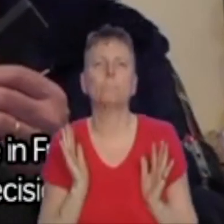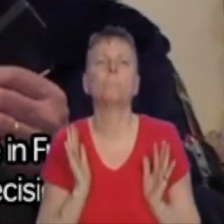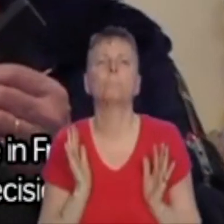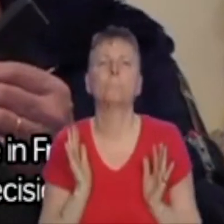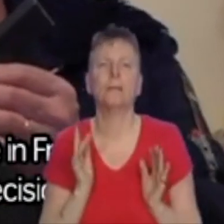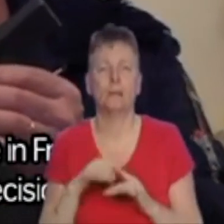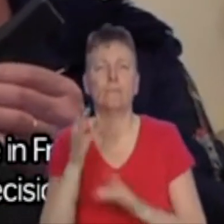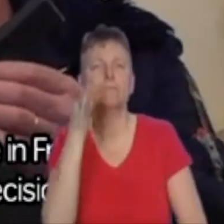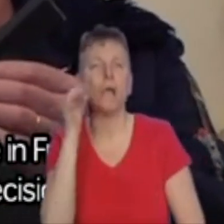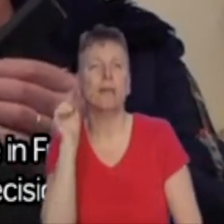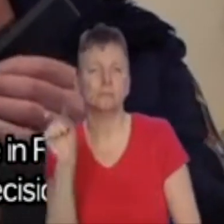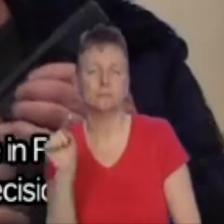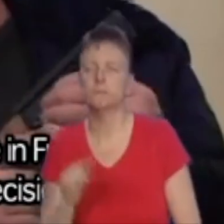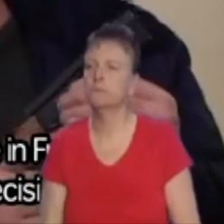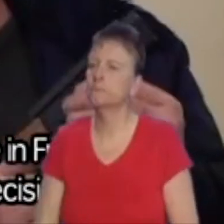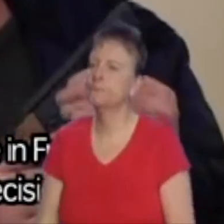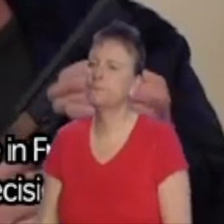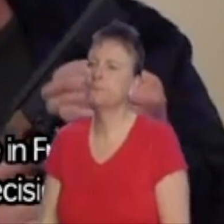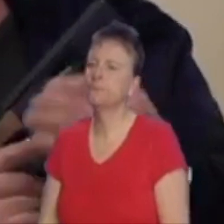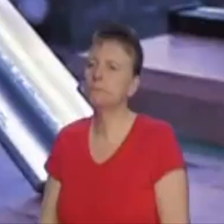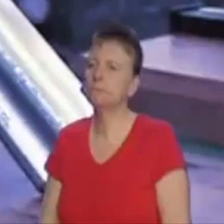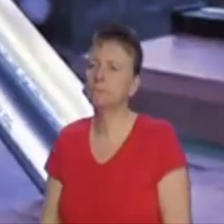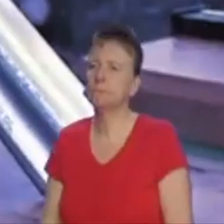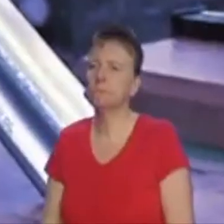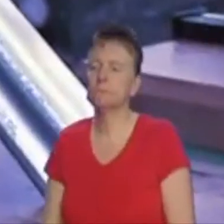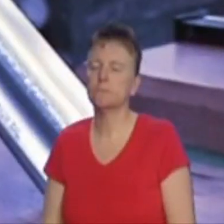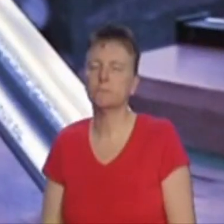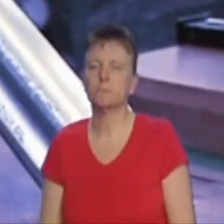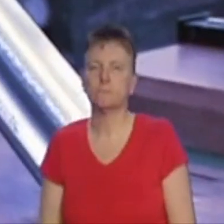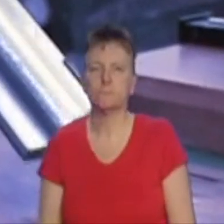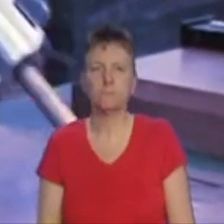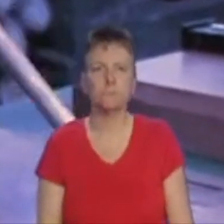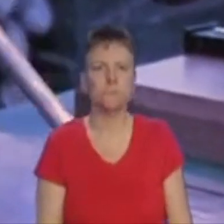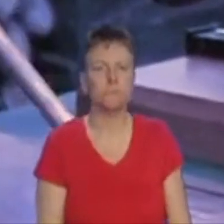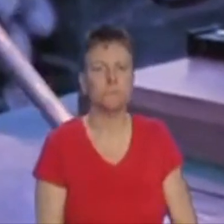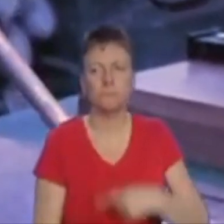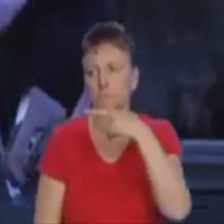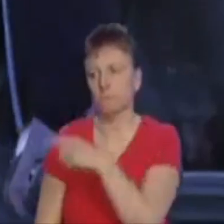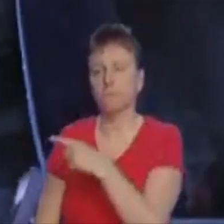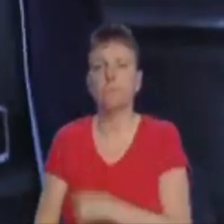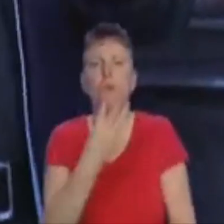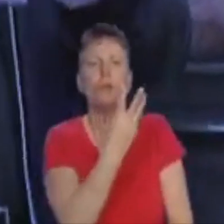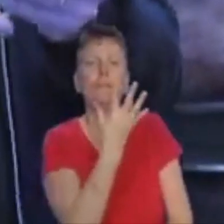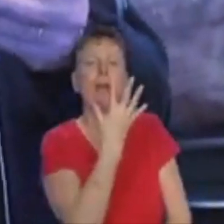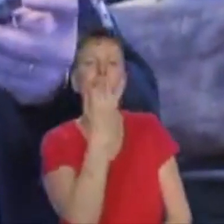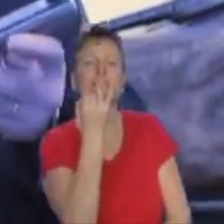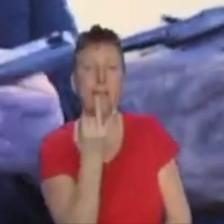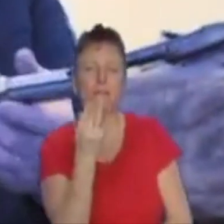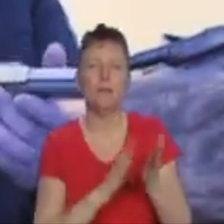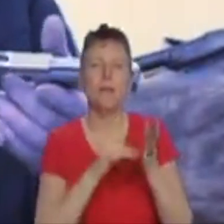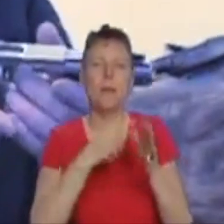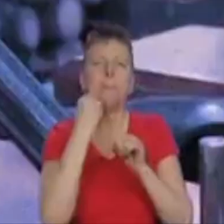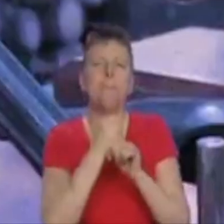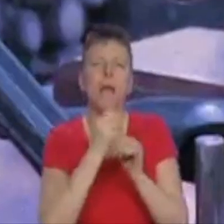unique, fabrication française, qui tire une munition 22 long rifle. 357 Magnum. This is the most powerful handgun.